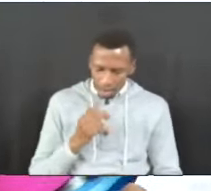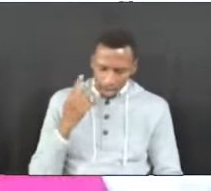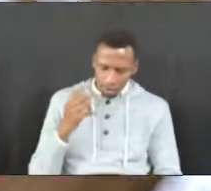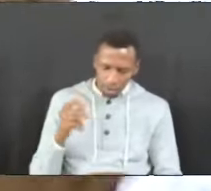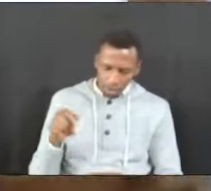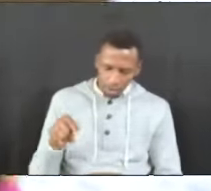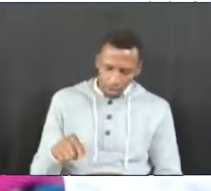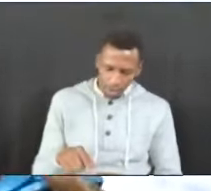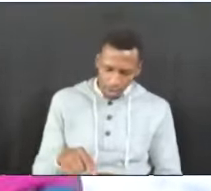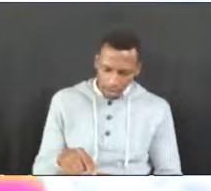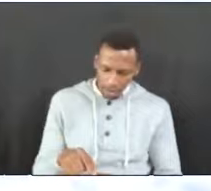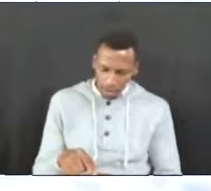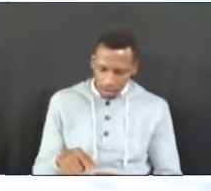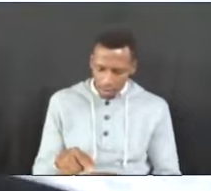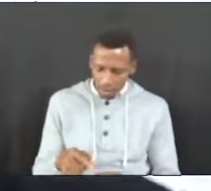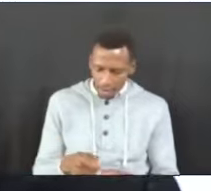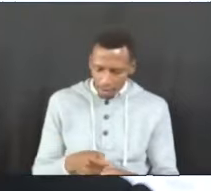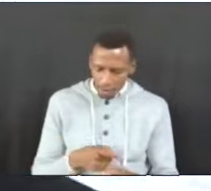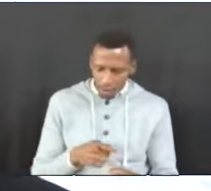milima u